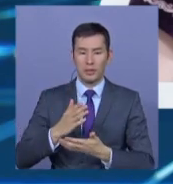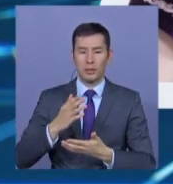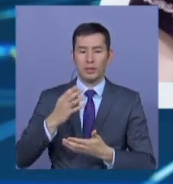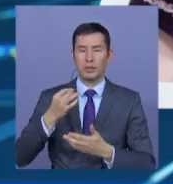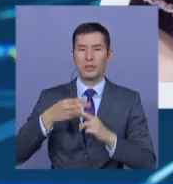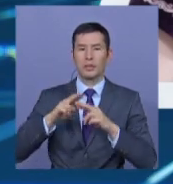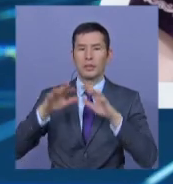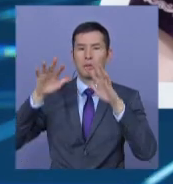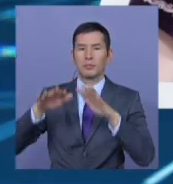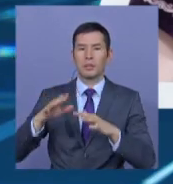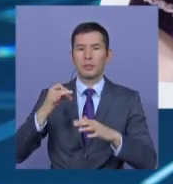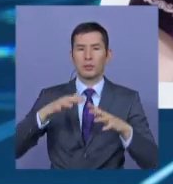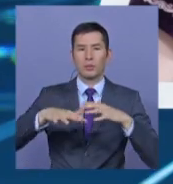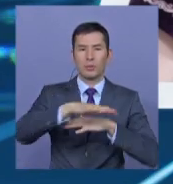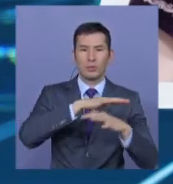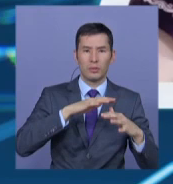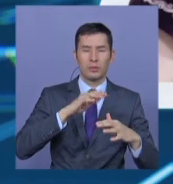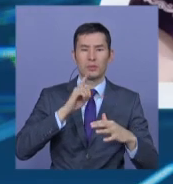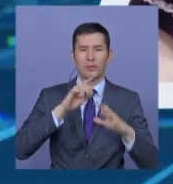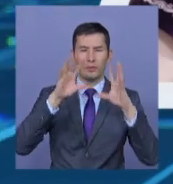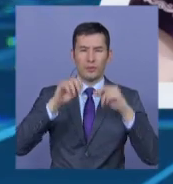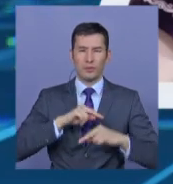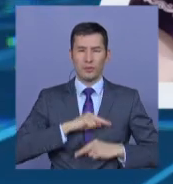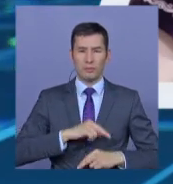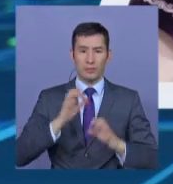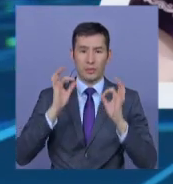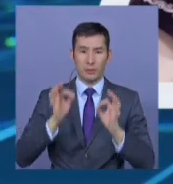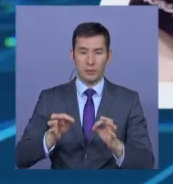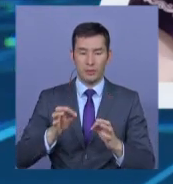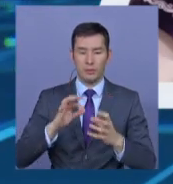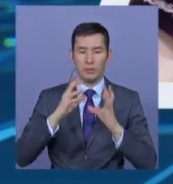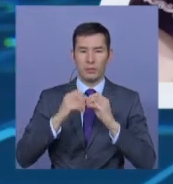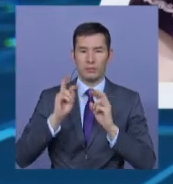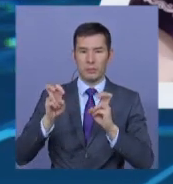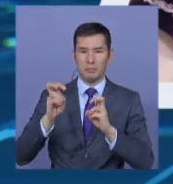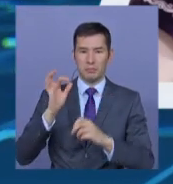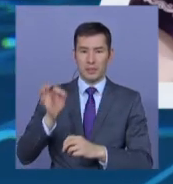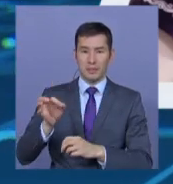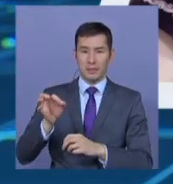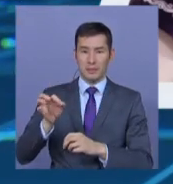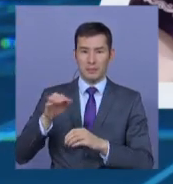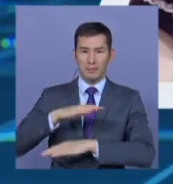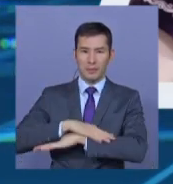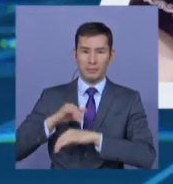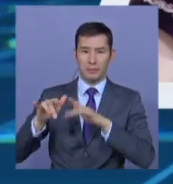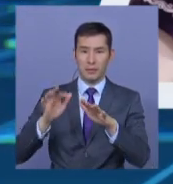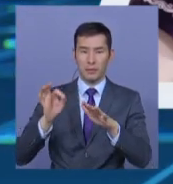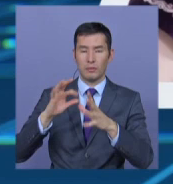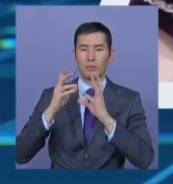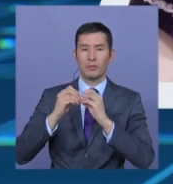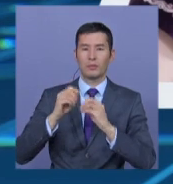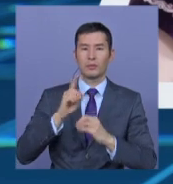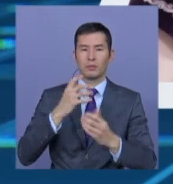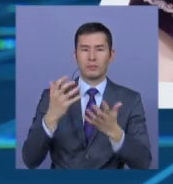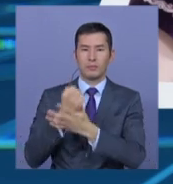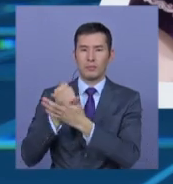жермен, халықпен, барлығымен дұрыс жасап, бір әйтер түзу жолымен келсе, ол кезде